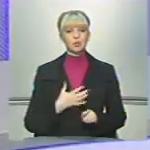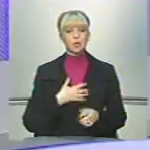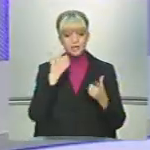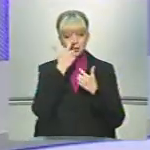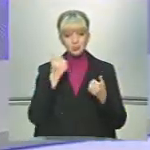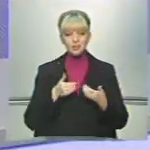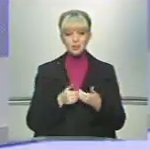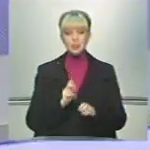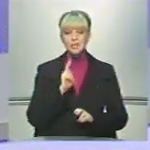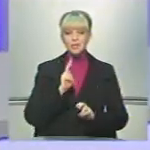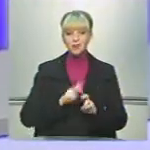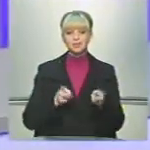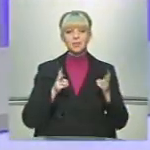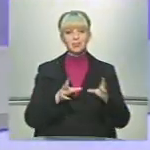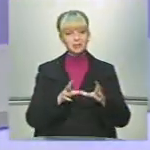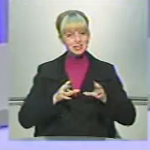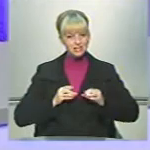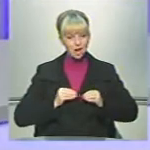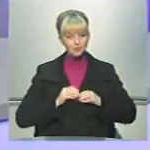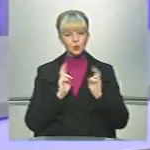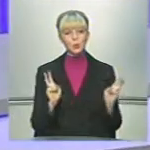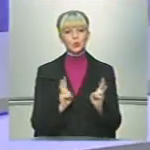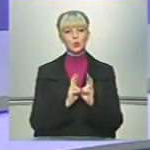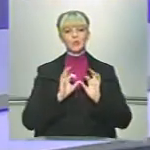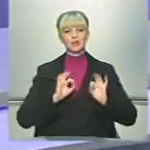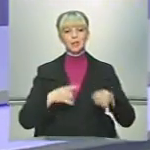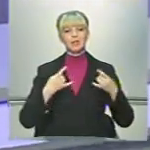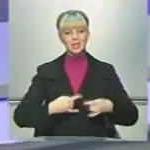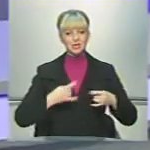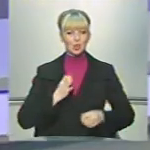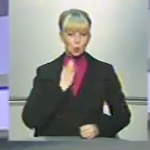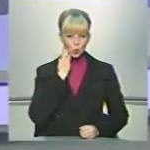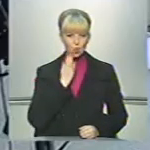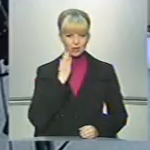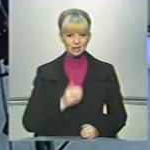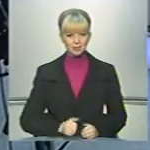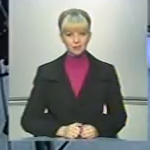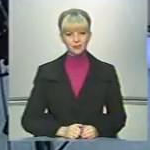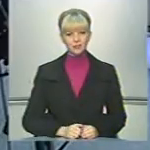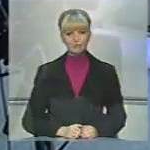інформаційний випуск завершено. Залишайтеся з нами та до зустрічі в ефірі телеканалу «Буковина».